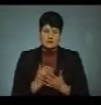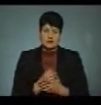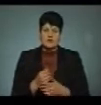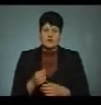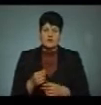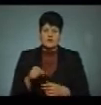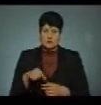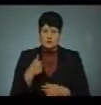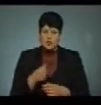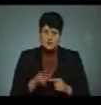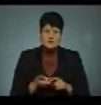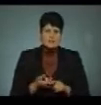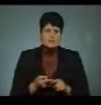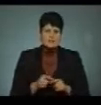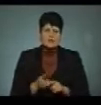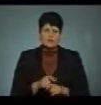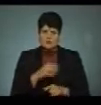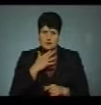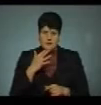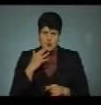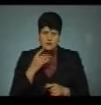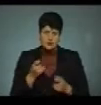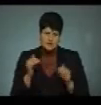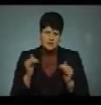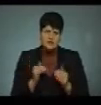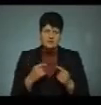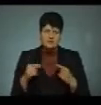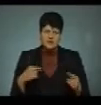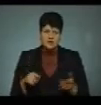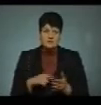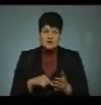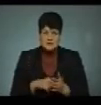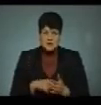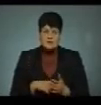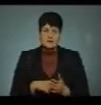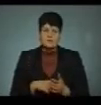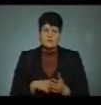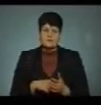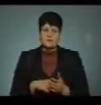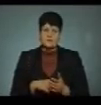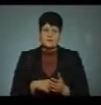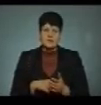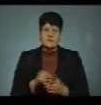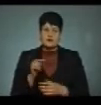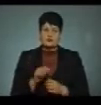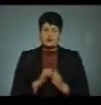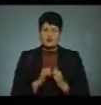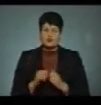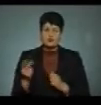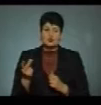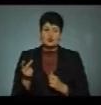багато. Дещо нижчі показники в інших містах Галичини, зокрема, але при тому, що кожен другий